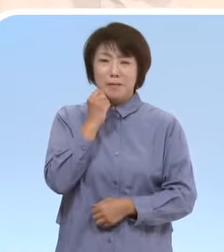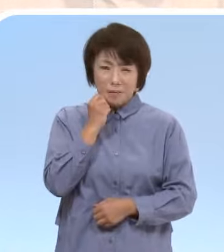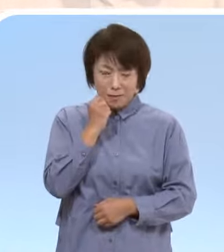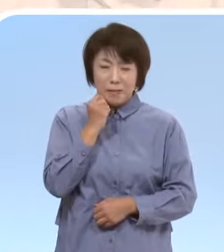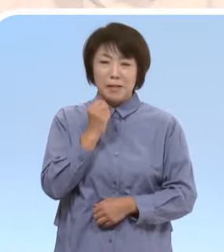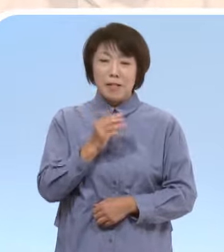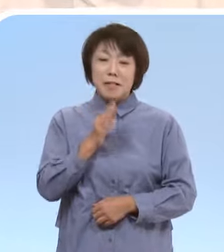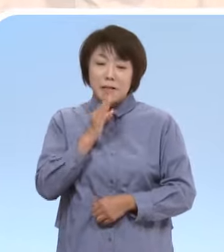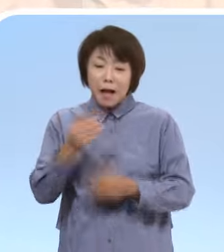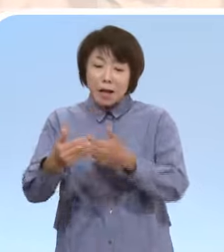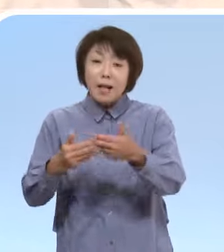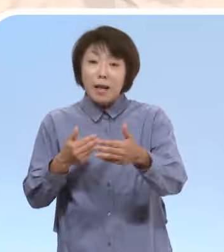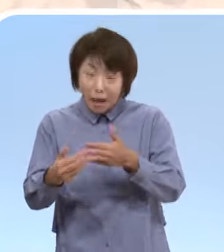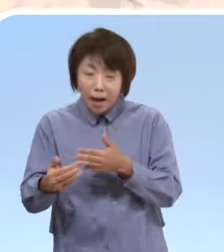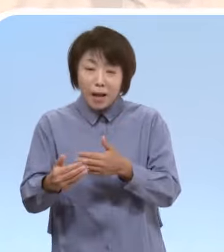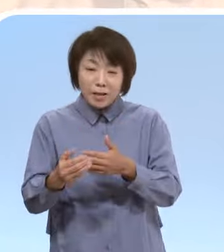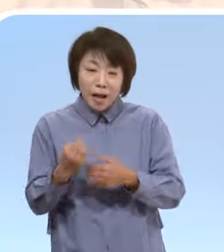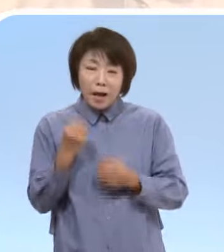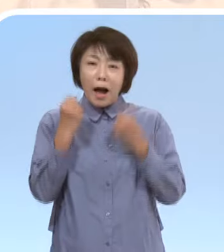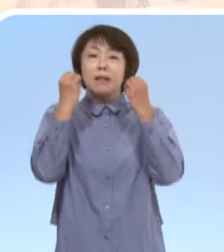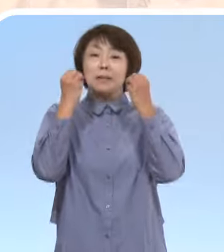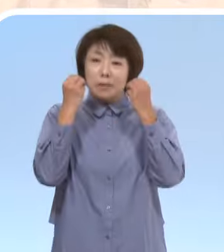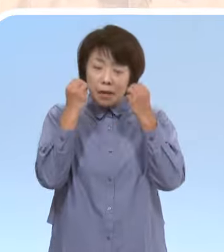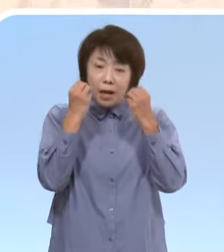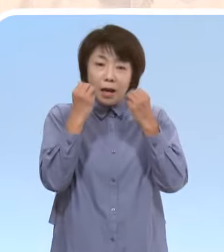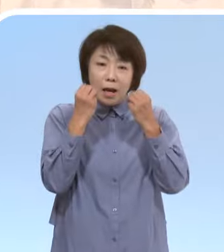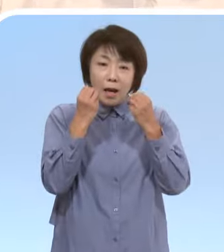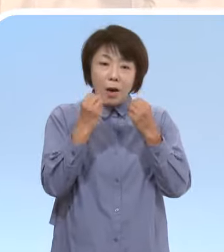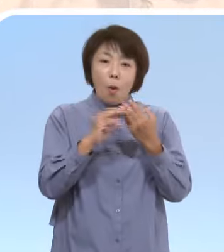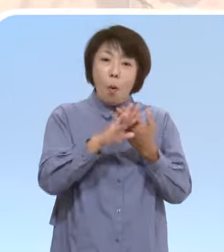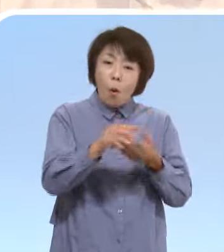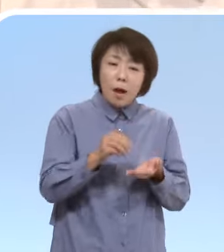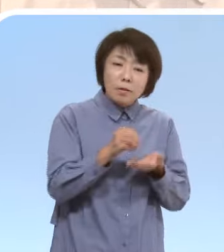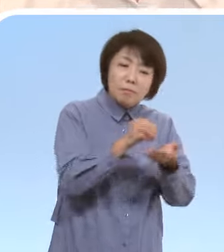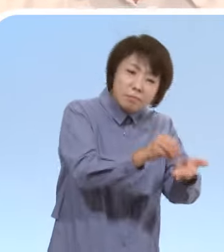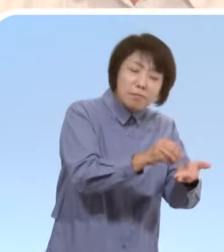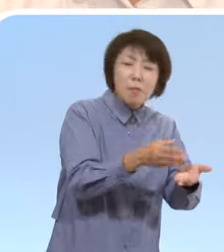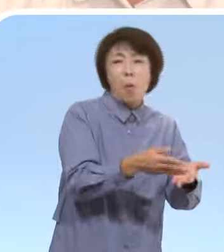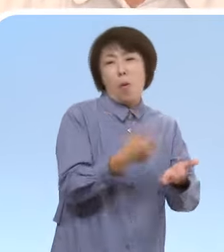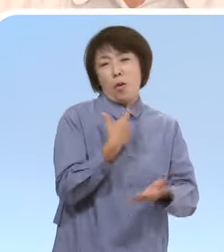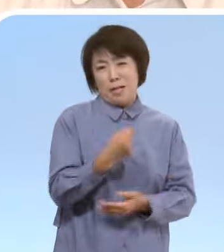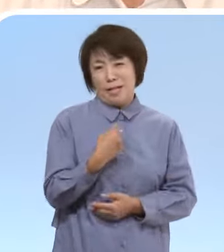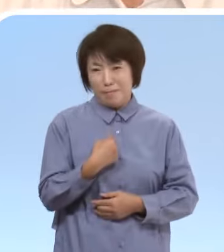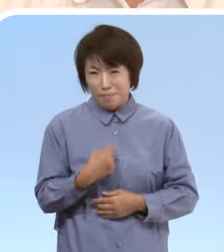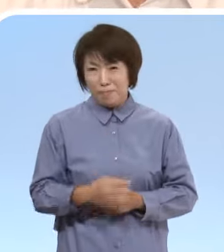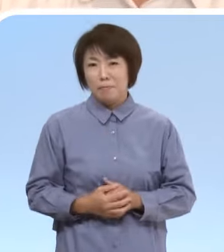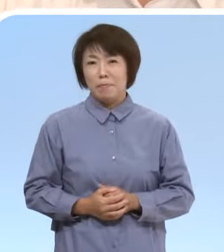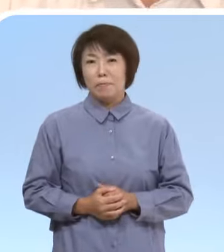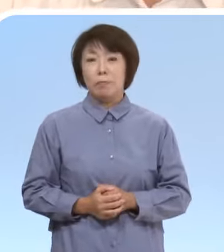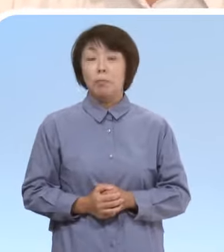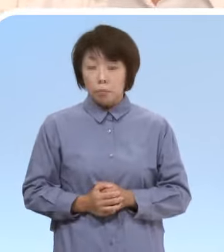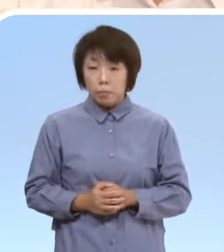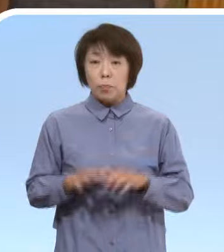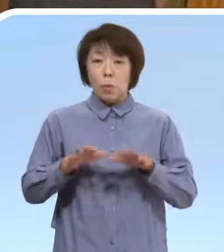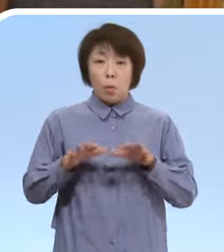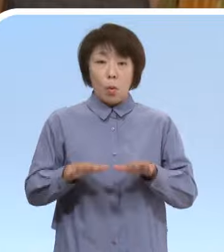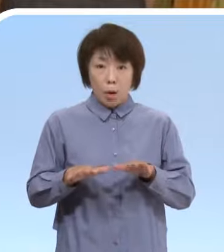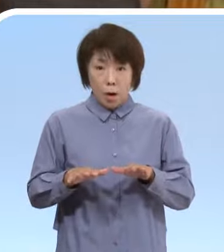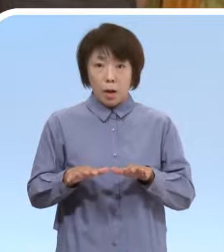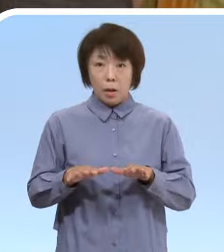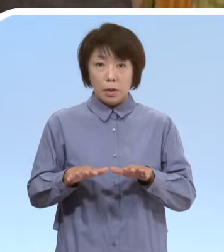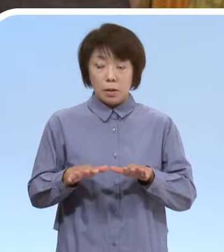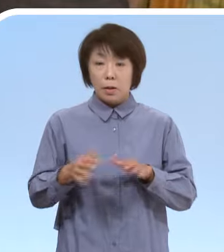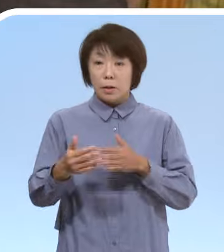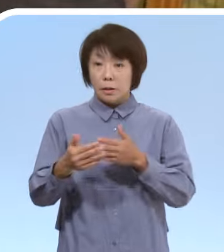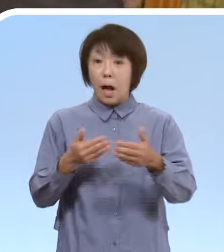難しいので、実際に体験してもらって感じてもらって、またそれを人に伝えていってもらえたら嬉しいなと思います。あの、今